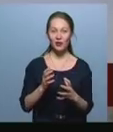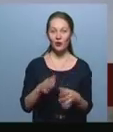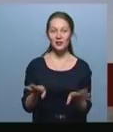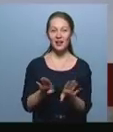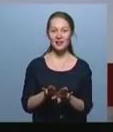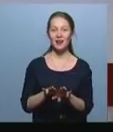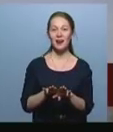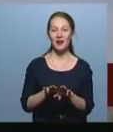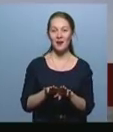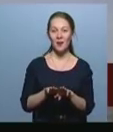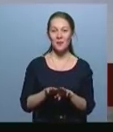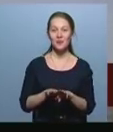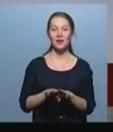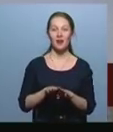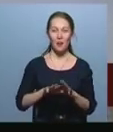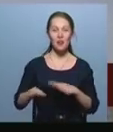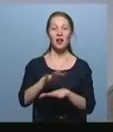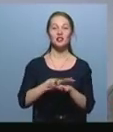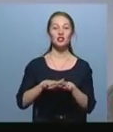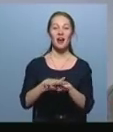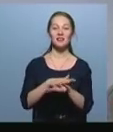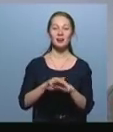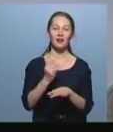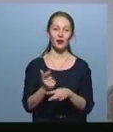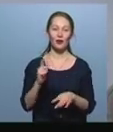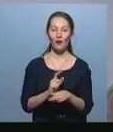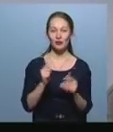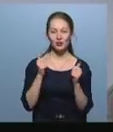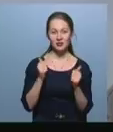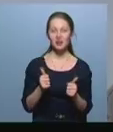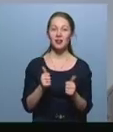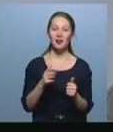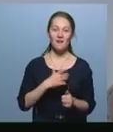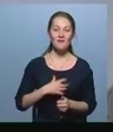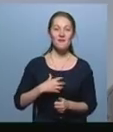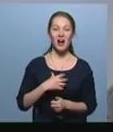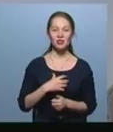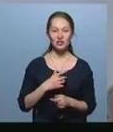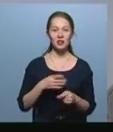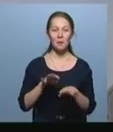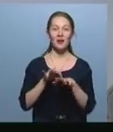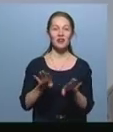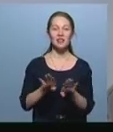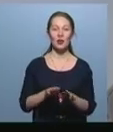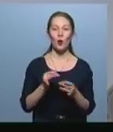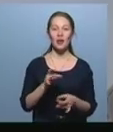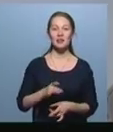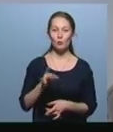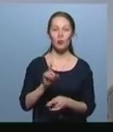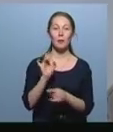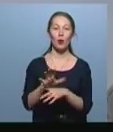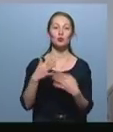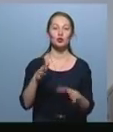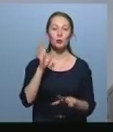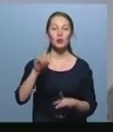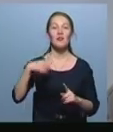такая платформа, площадка, но очень важно наполнить их жизнь внутри республики. Такие поручения даны, мы посмотрим, что